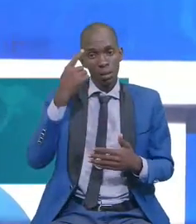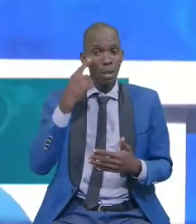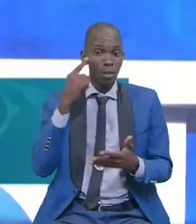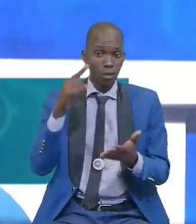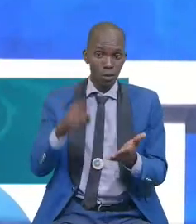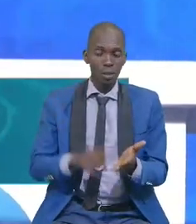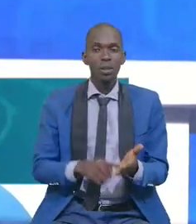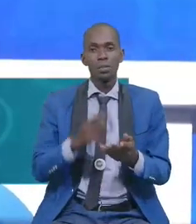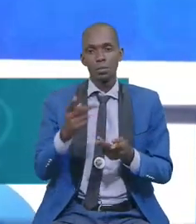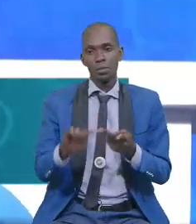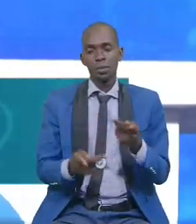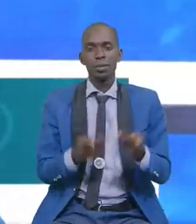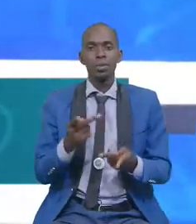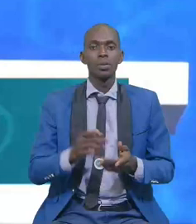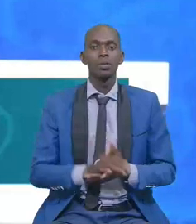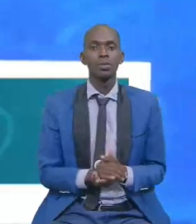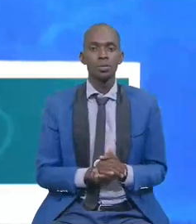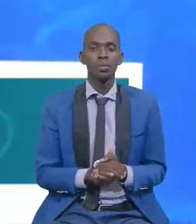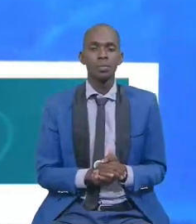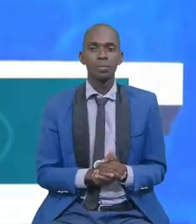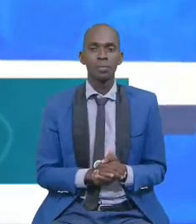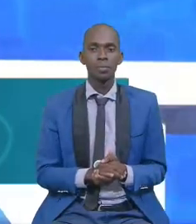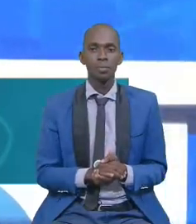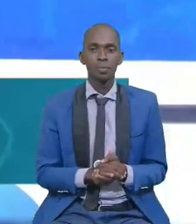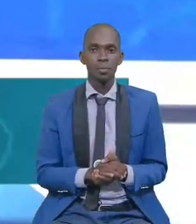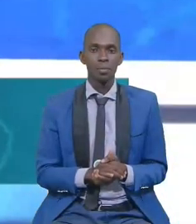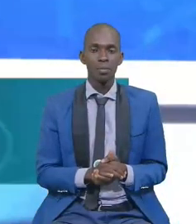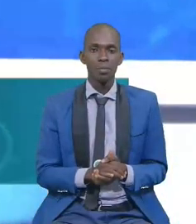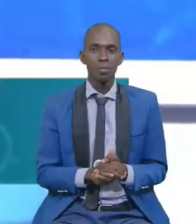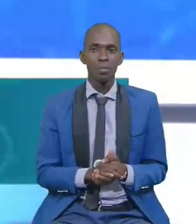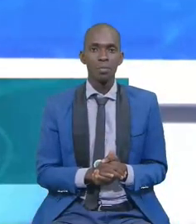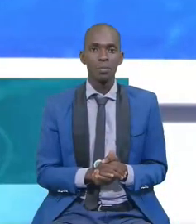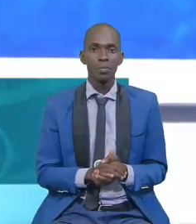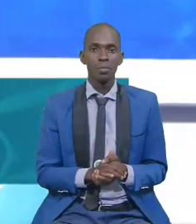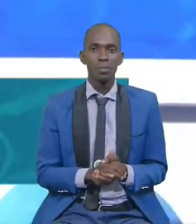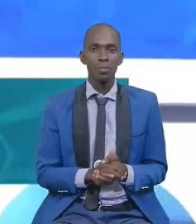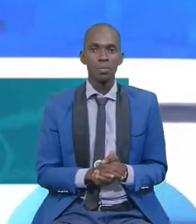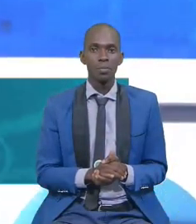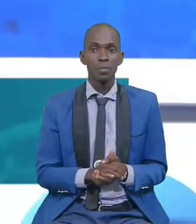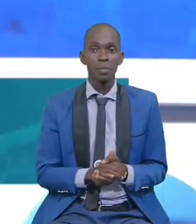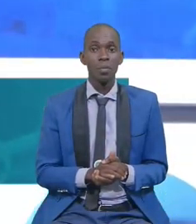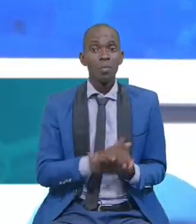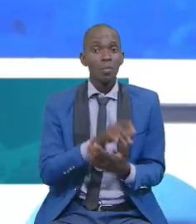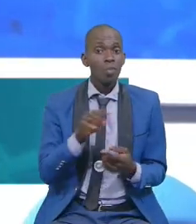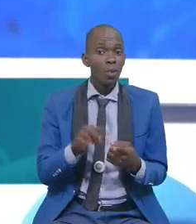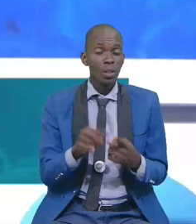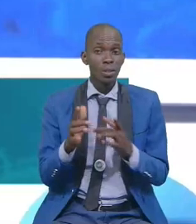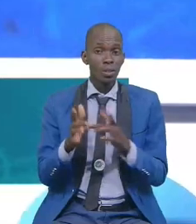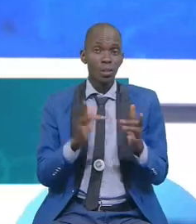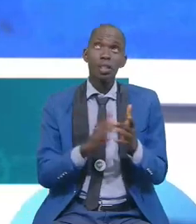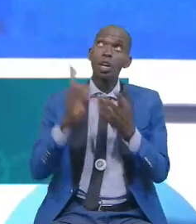Et troisième point, c'est la restauration personnelle après la visitation reconnue. Quand Jésus